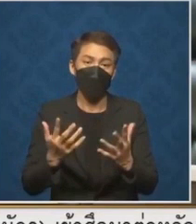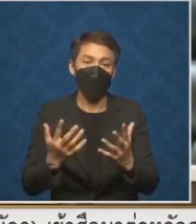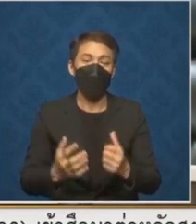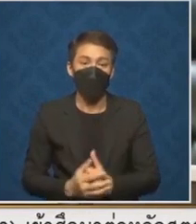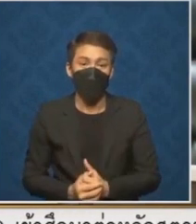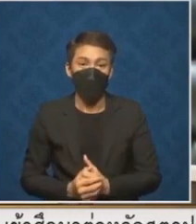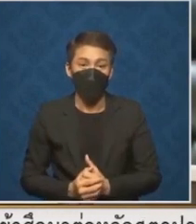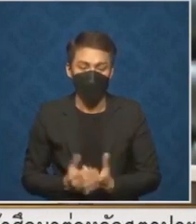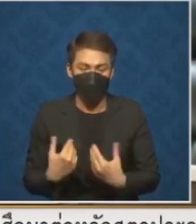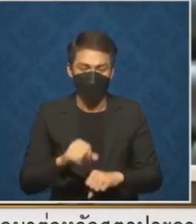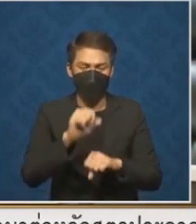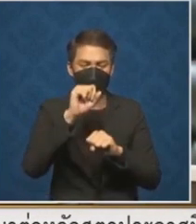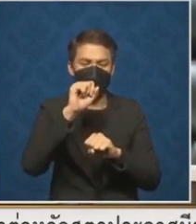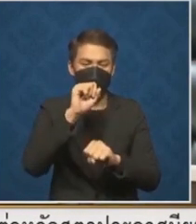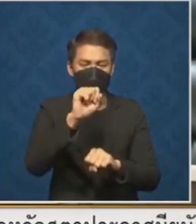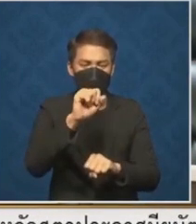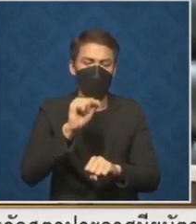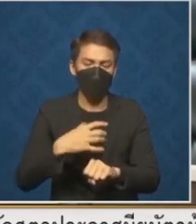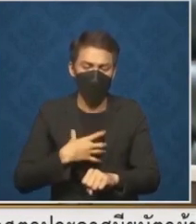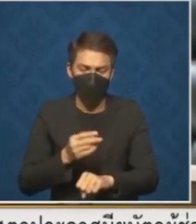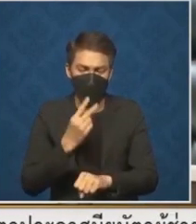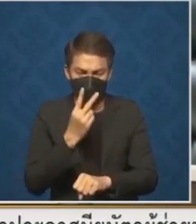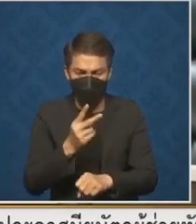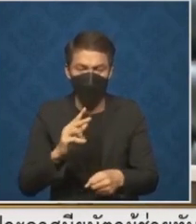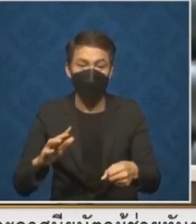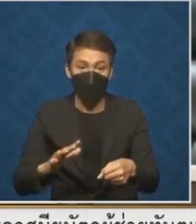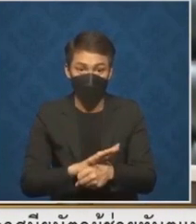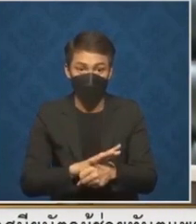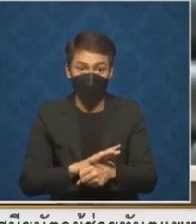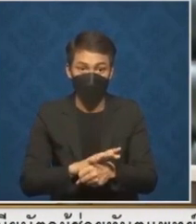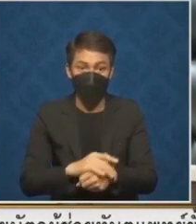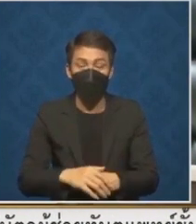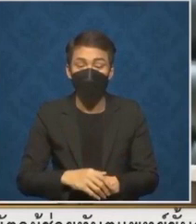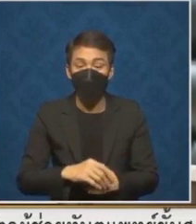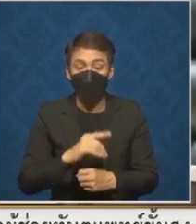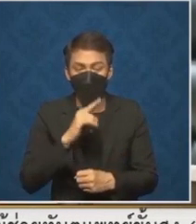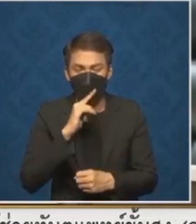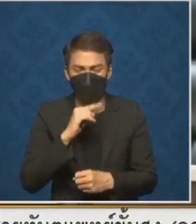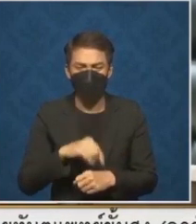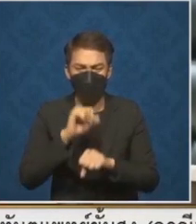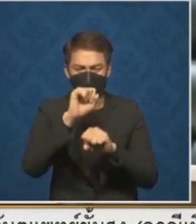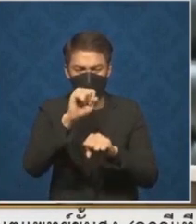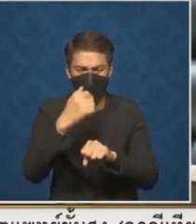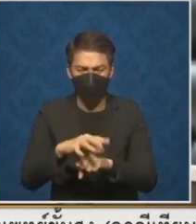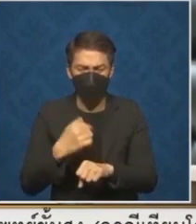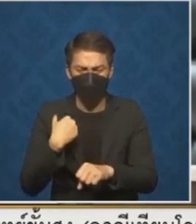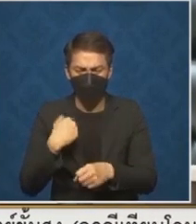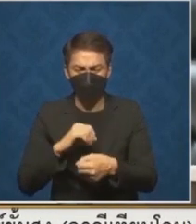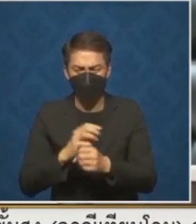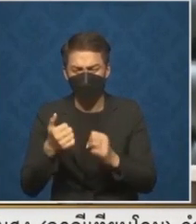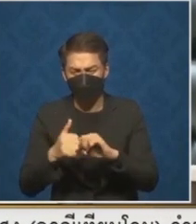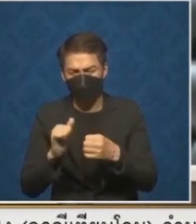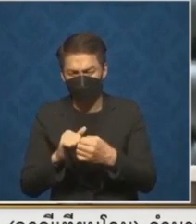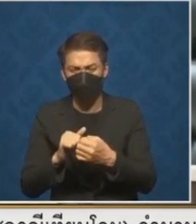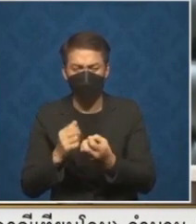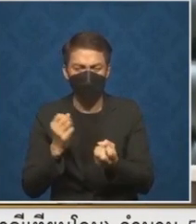ิงที่ประกาศมาผมอยากใหทานดใหรอบเพระพท่านประเกิดมาเจรวิกิจมากมายเลยเพระกระบวน